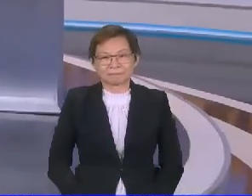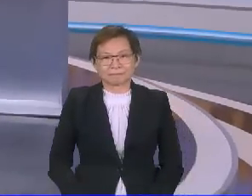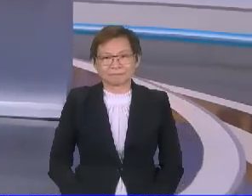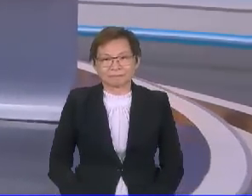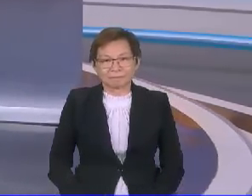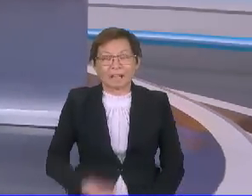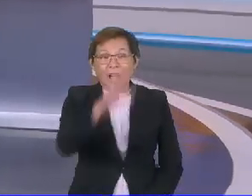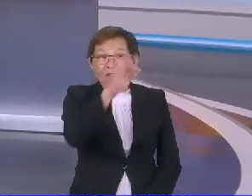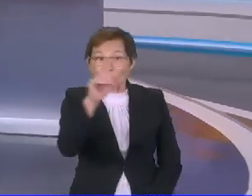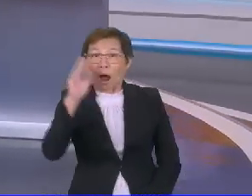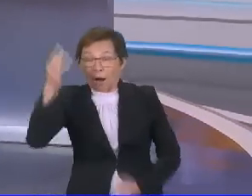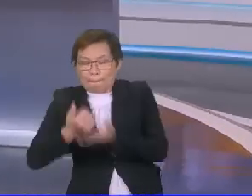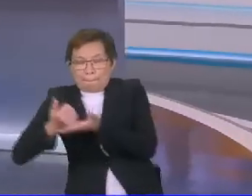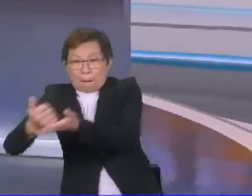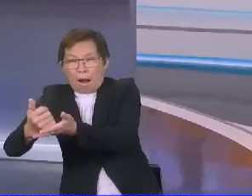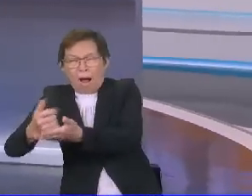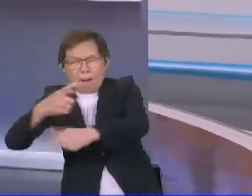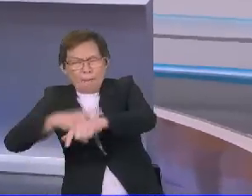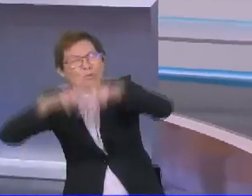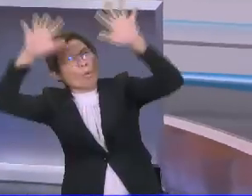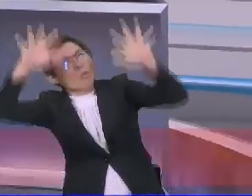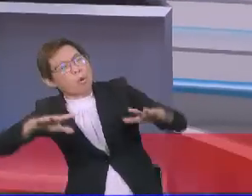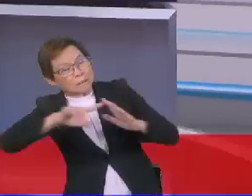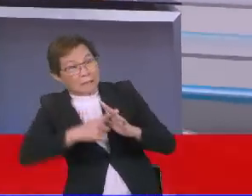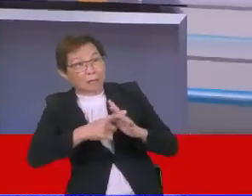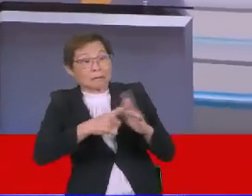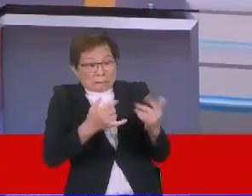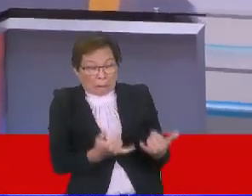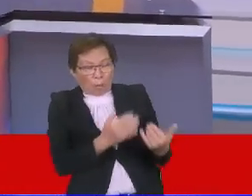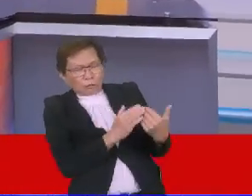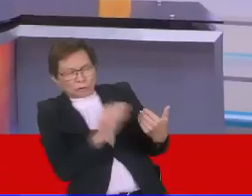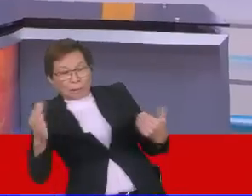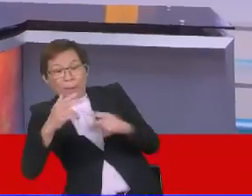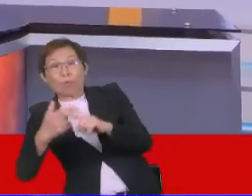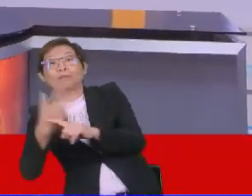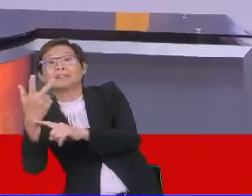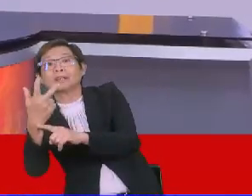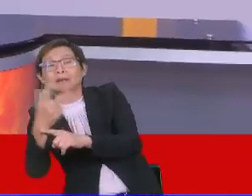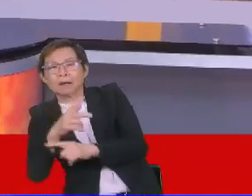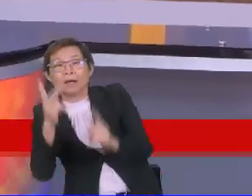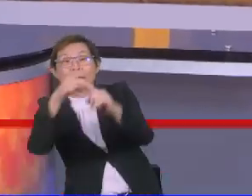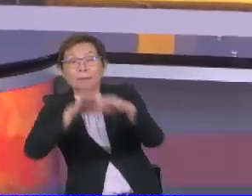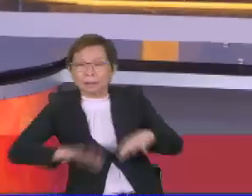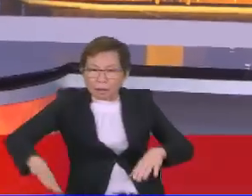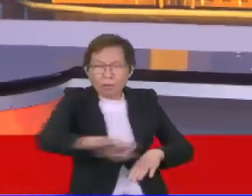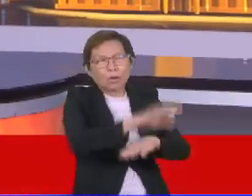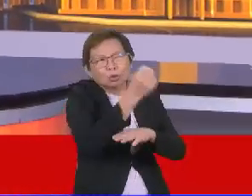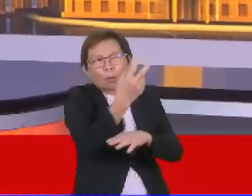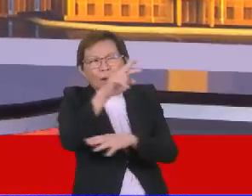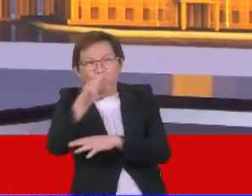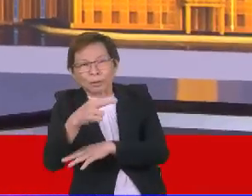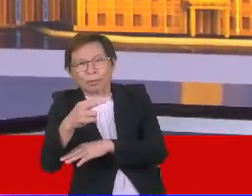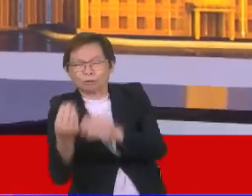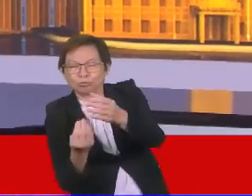akan menyalurkan bantuan musim tengkujo bermula bulan ini hingga depan kepada kira-kira 12.000